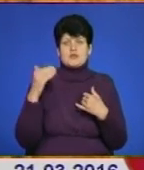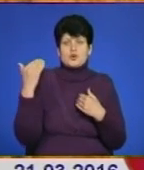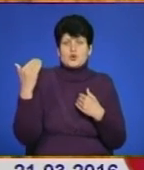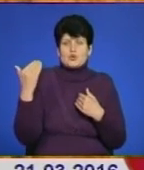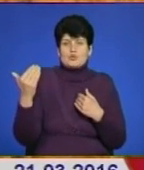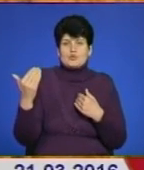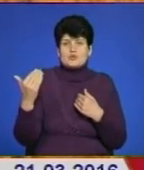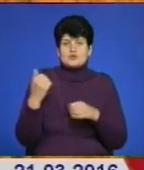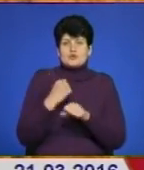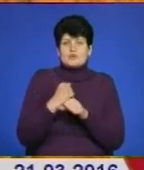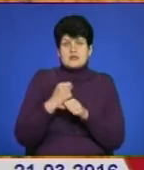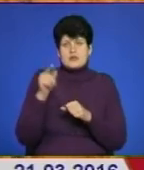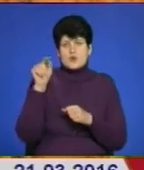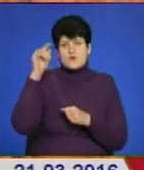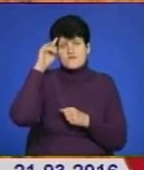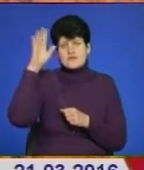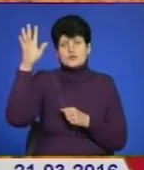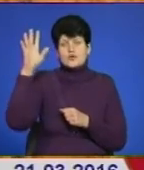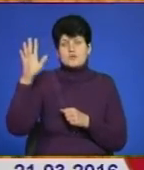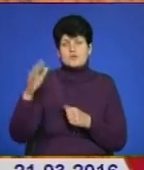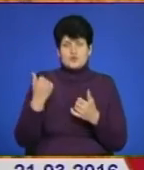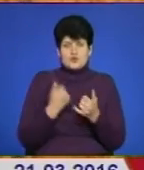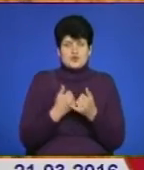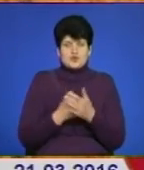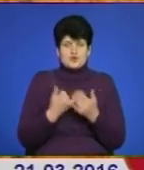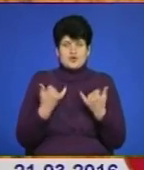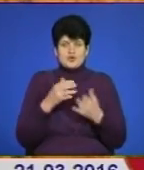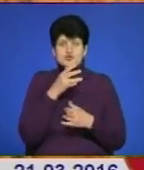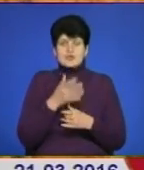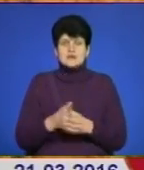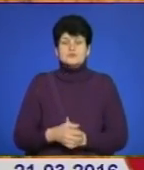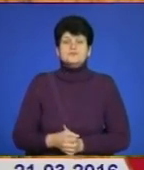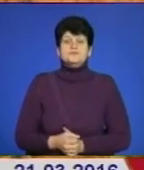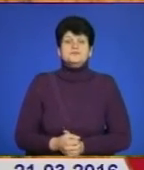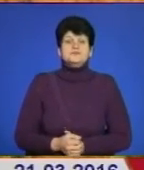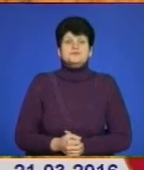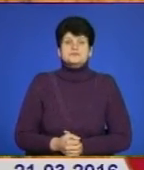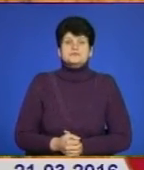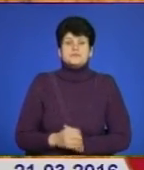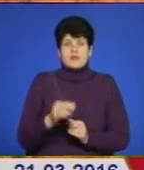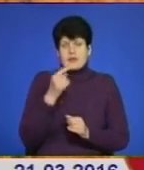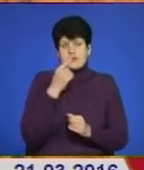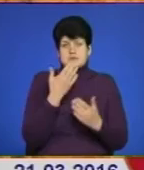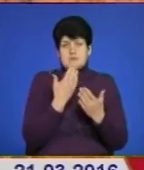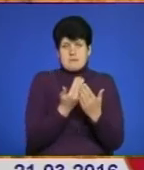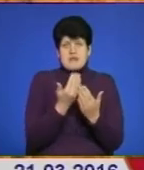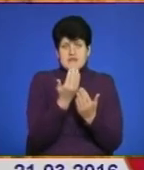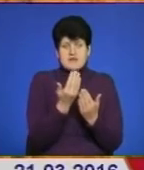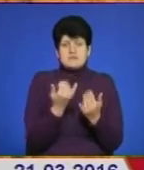яка зробила його відомим, і відомий він до цього часу. І якраз перед вами